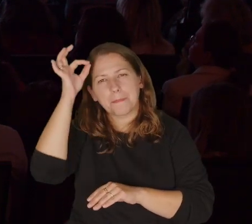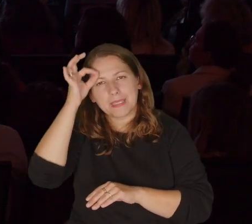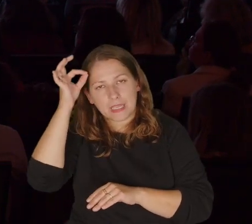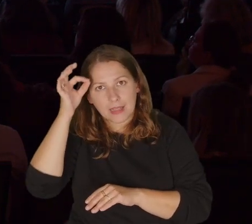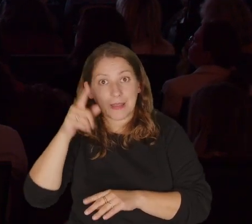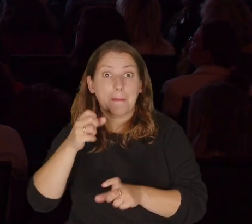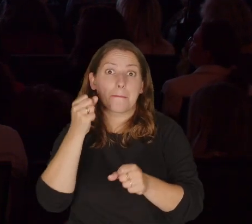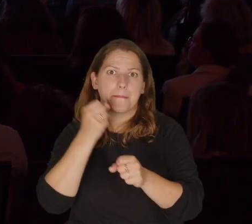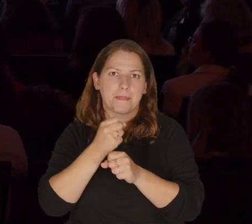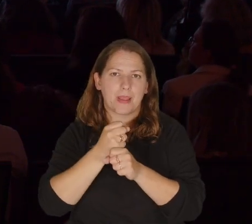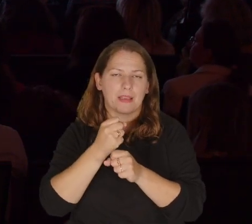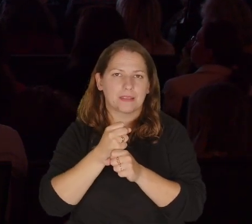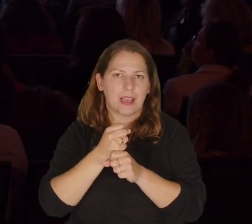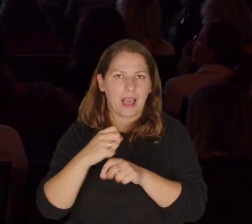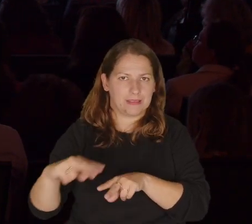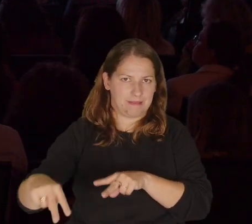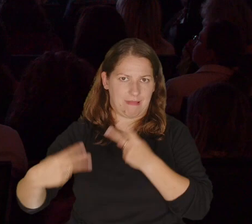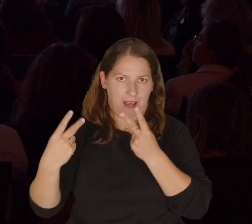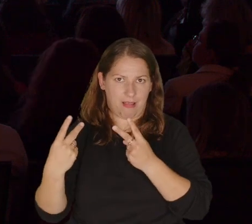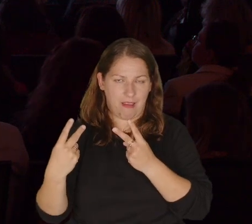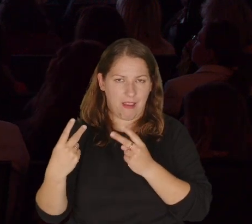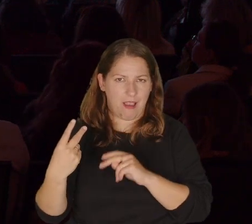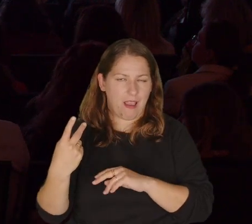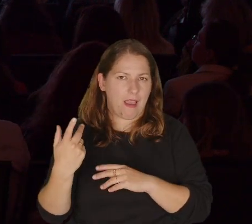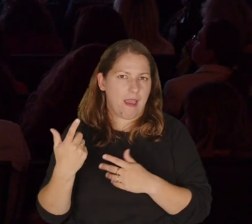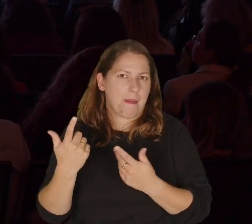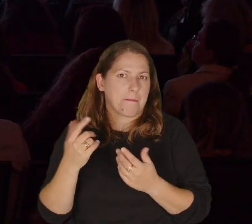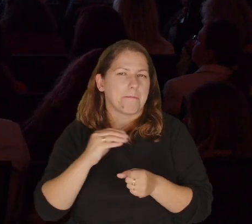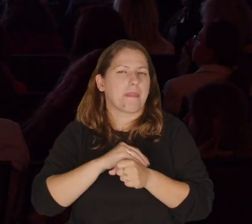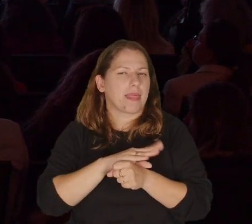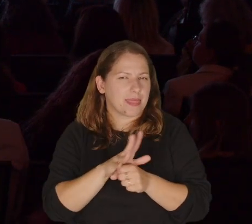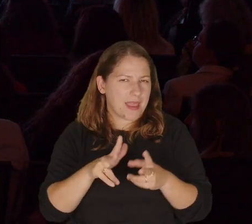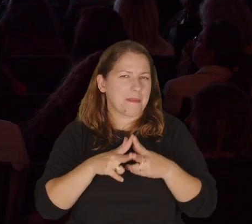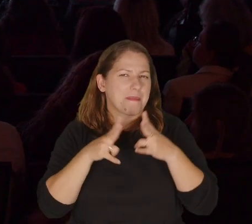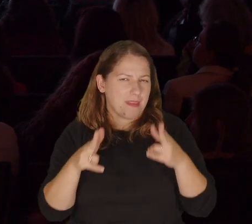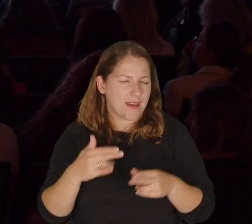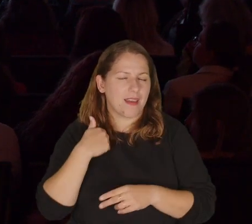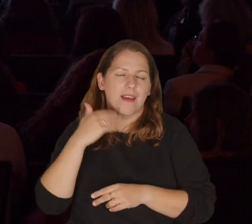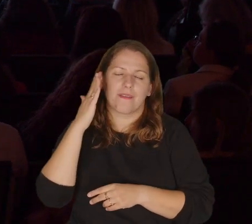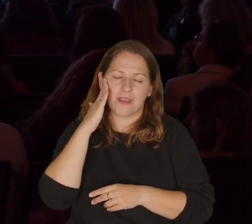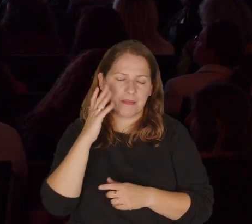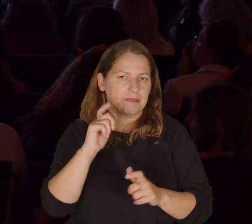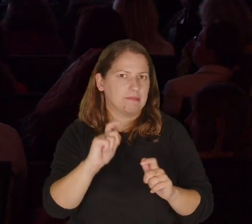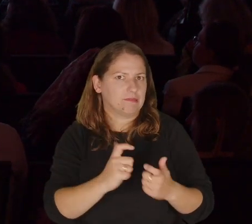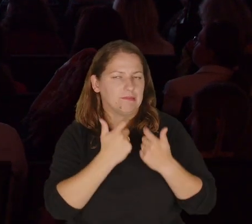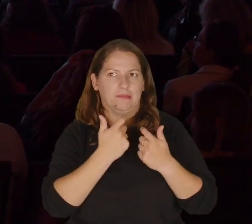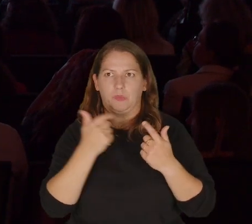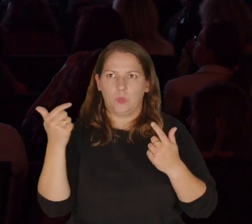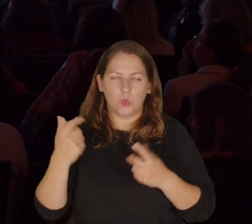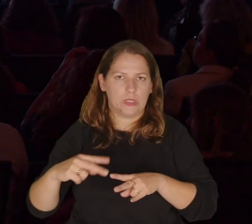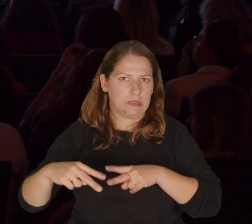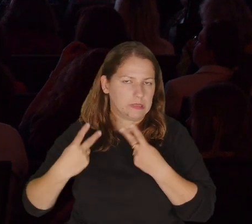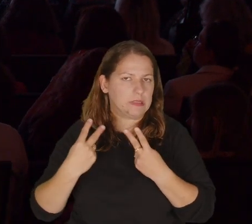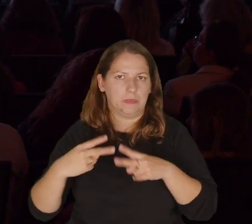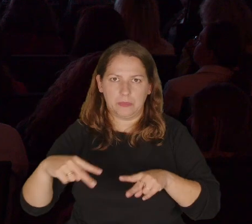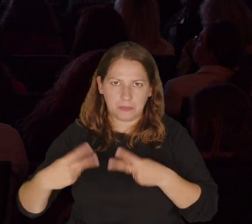tej pracy zdalnej. I jak sobie wyobrażam, jakby ten czas pandemii bardzo, no, wymusił na nas pracę zdalną